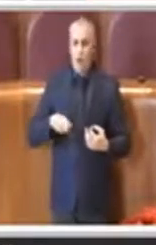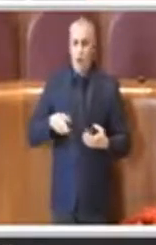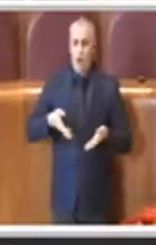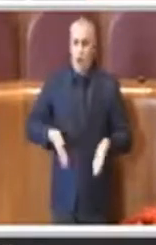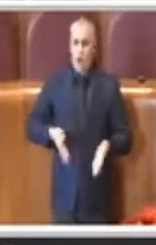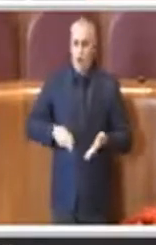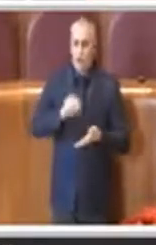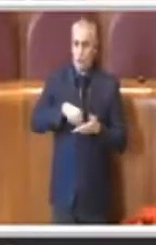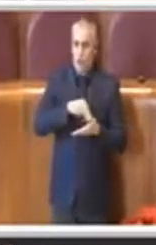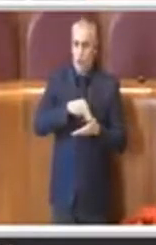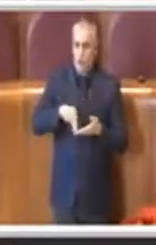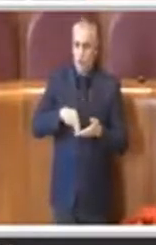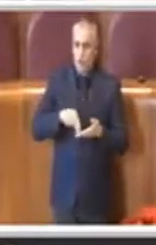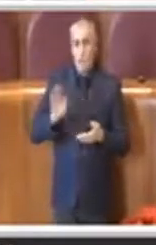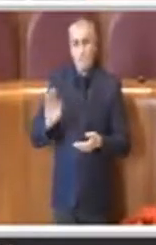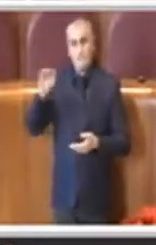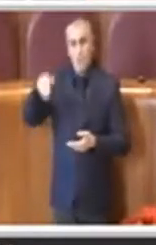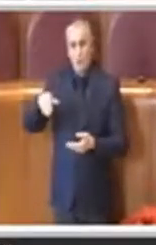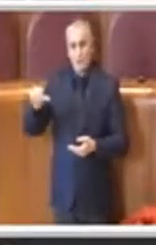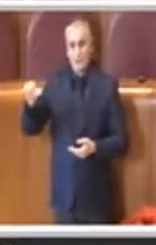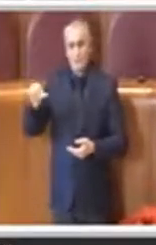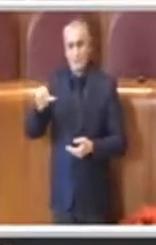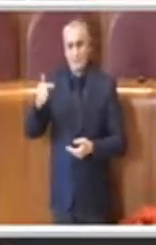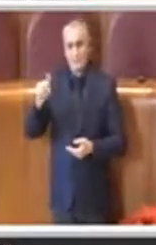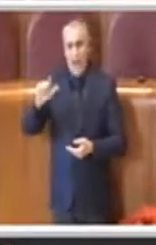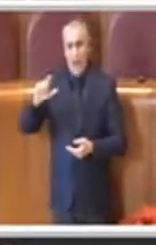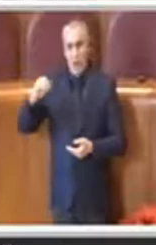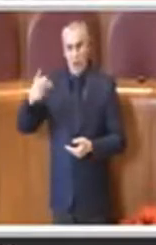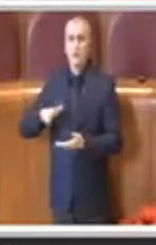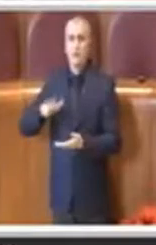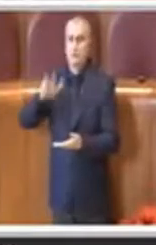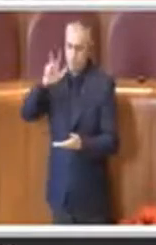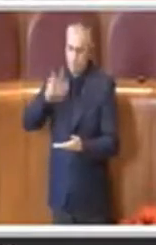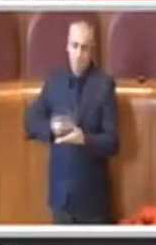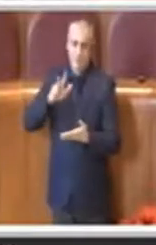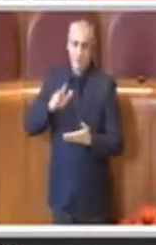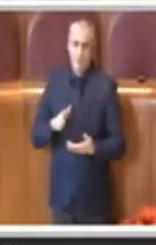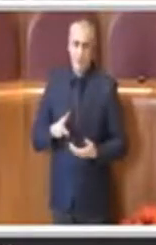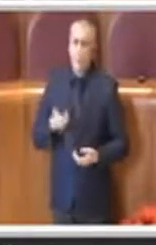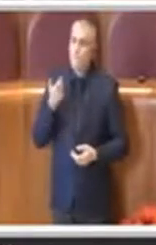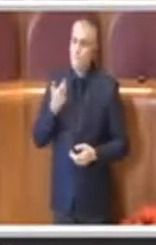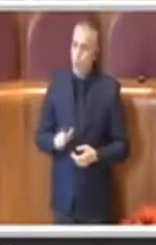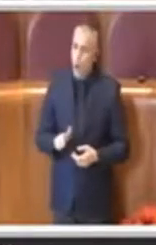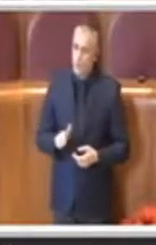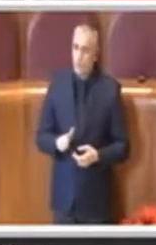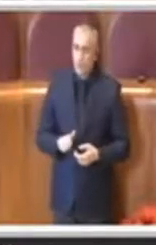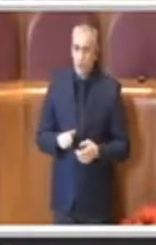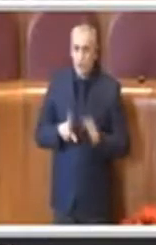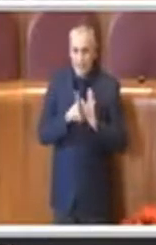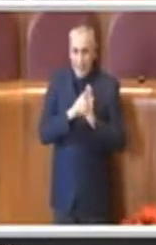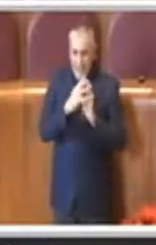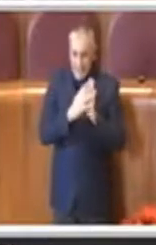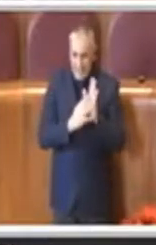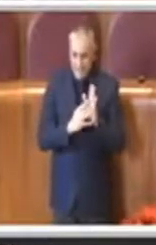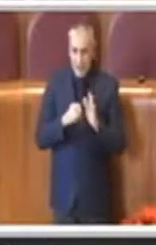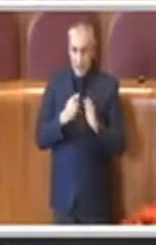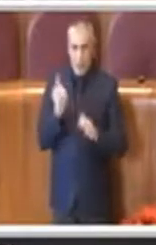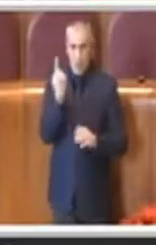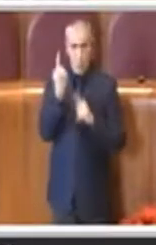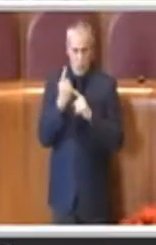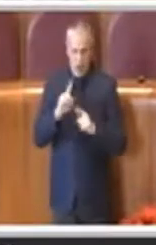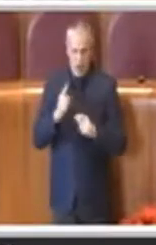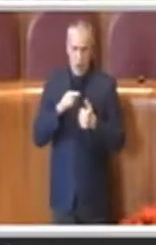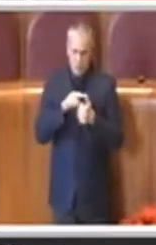su Monte Sallonara e tutte le altre delibere che arriveranno, perché veramente alla base di queste c'è un lavoro